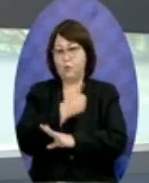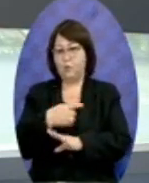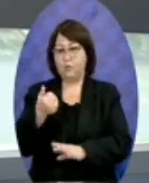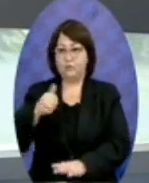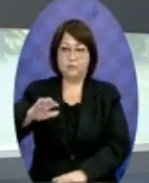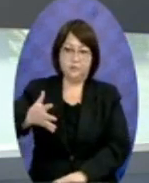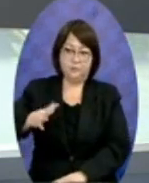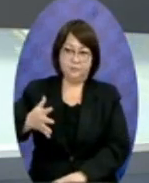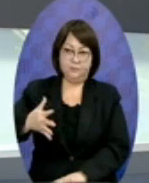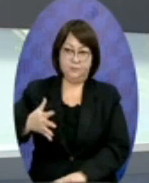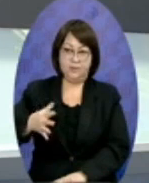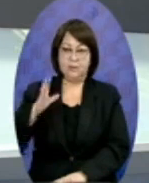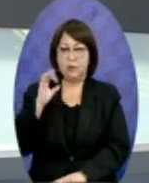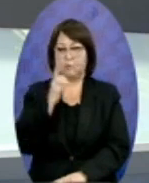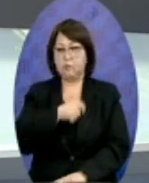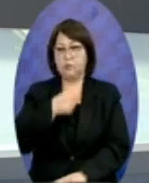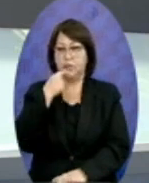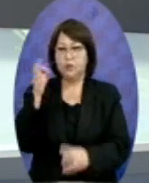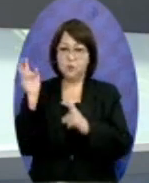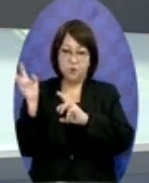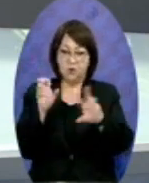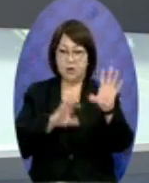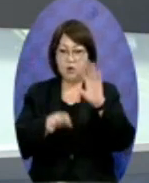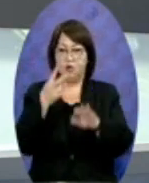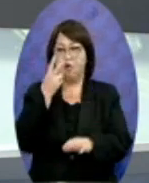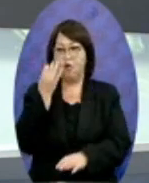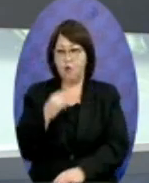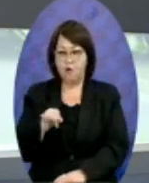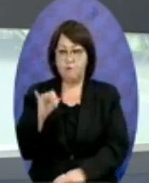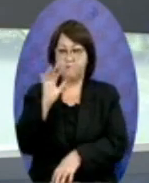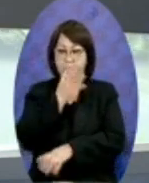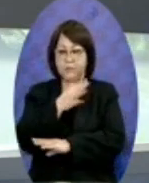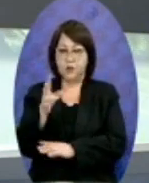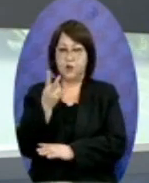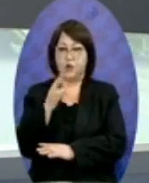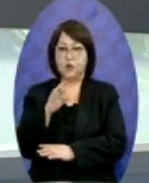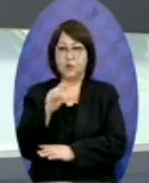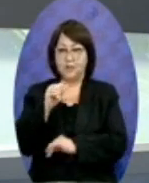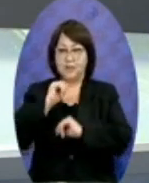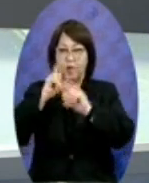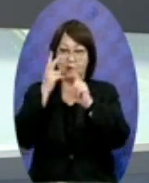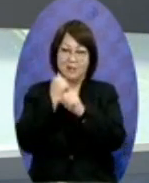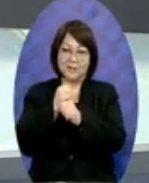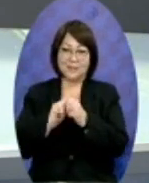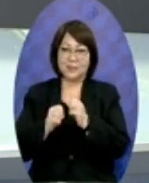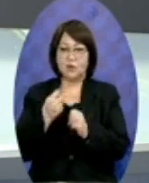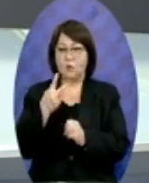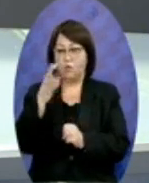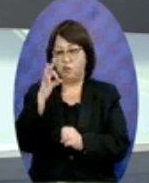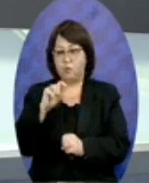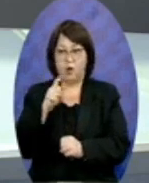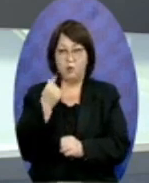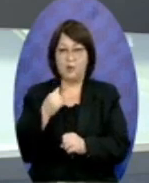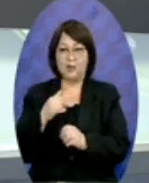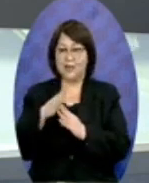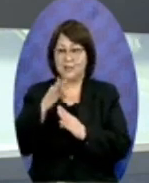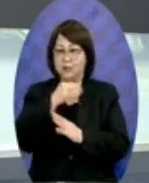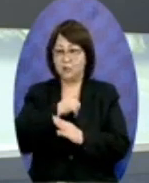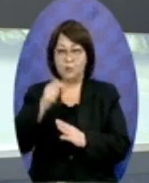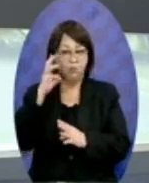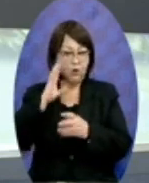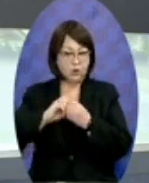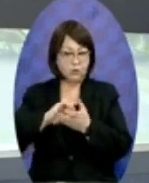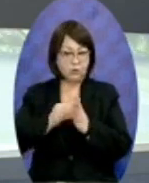байгааг салбарынхан шүүмжилсээр байна. Судалгаагаар ойн нөхөн сэргээх үйл явц 2 хувьдч хүрэхгүй байгаа нь тогтвортой бодлого төлөвлөлт байхгүйтэй холбоотой